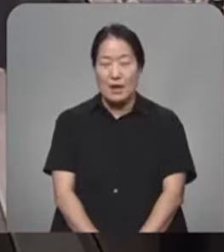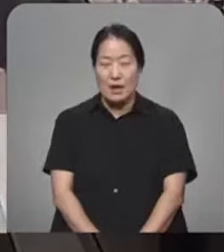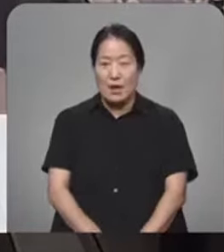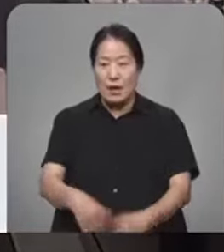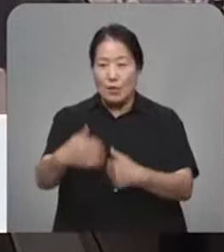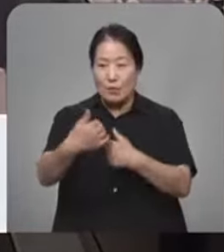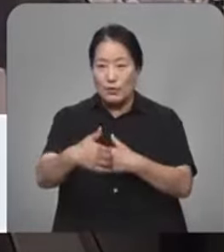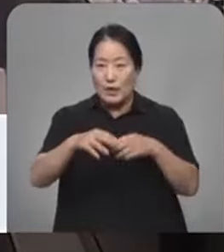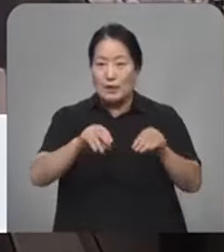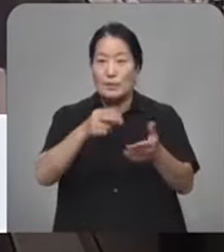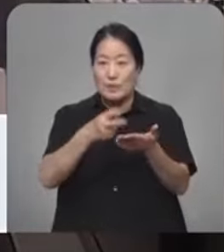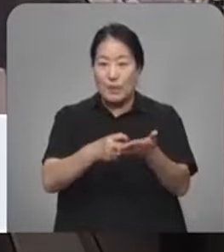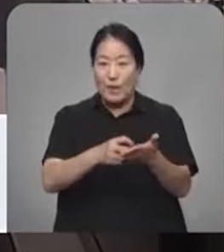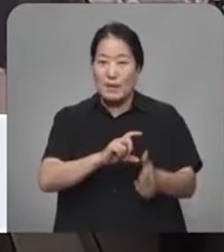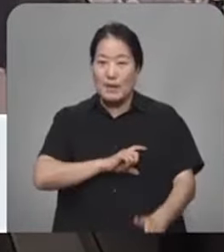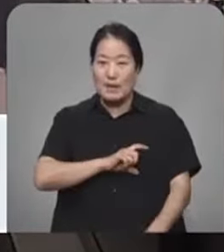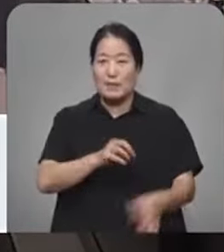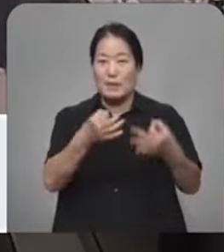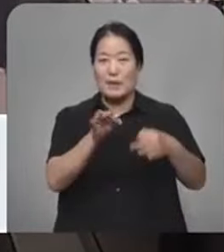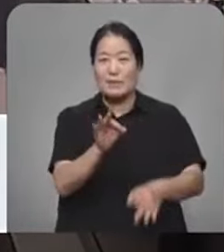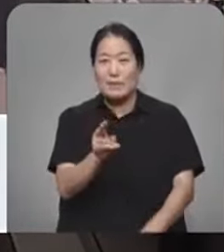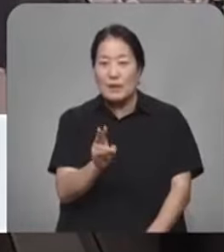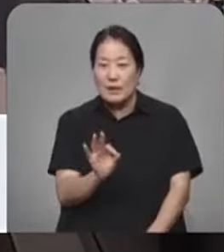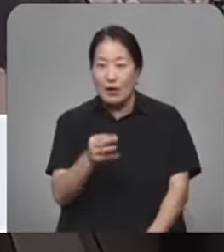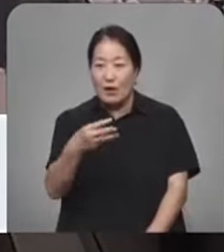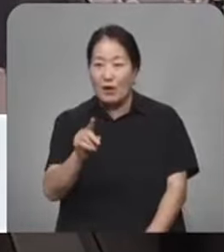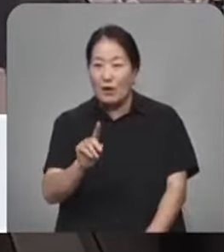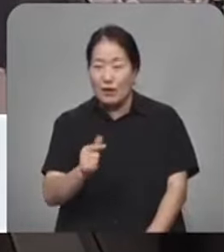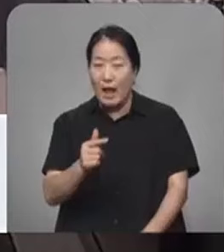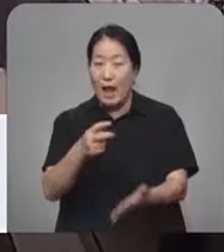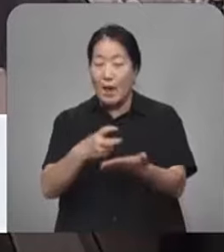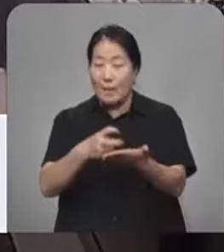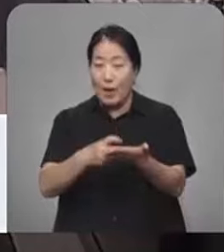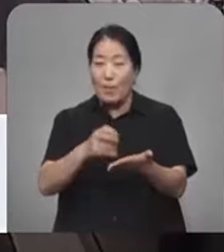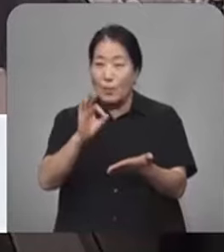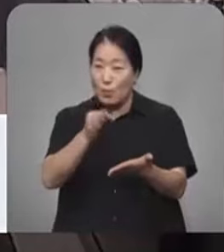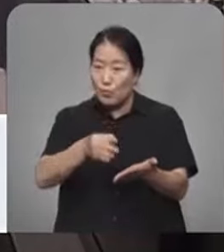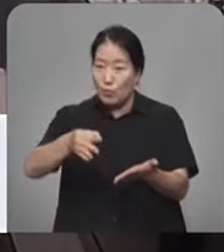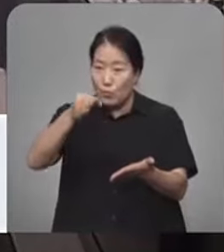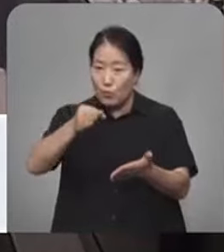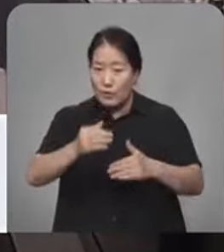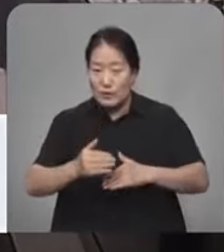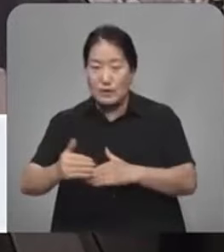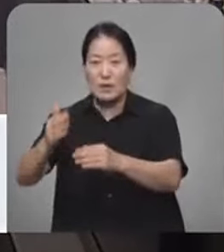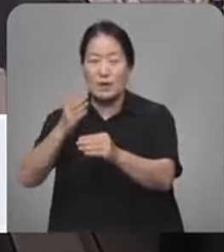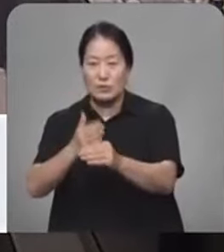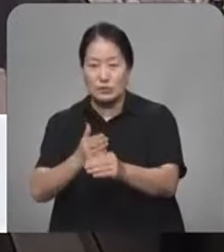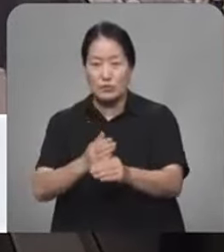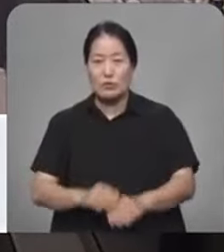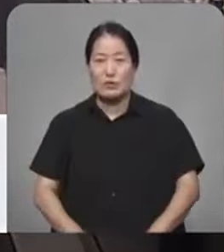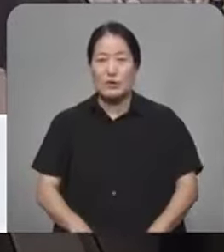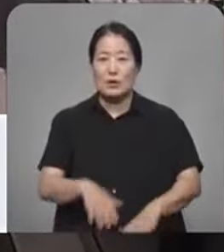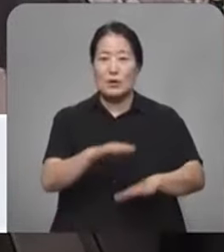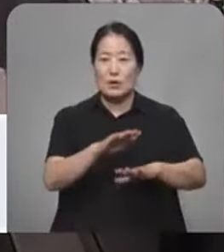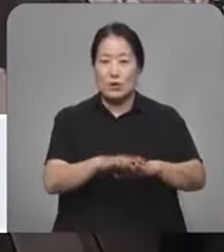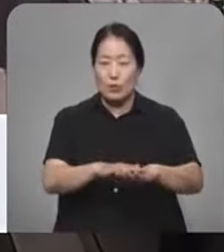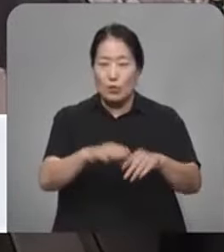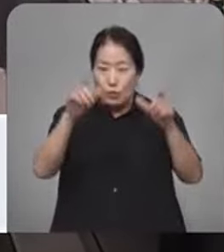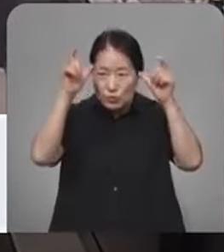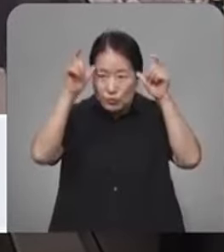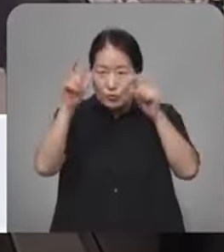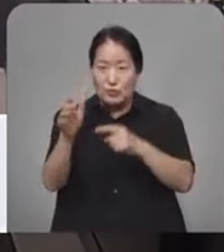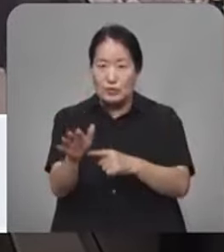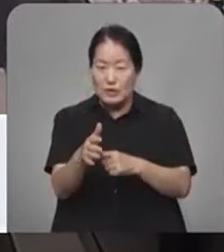청탁금지법, 이른바 김영란법 완화가 추진되고 있습니다. 선물용 농축수산물의 상한 가격을 상향시키는